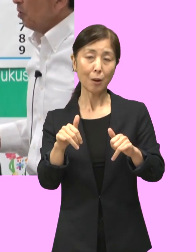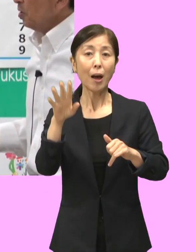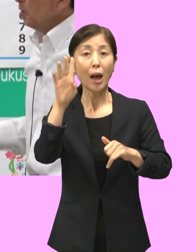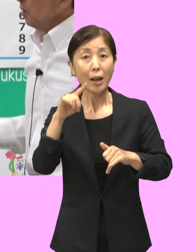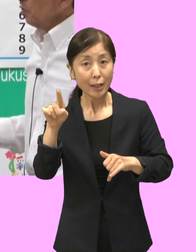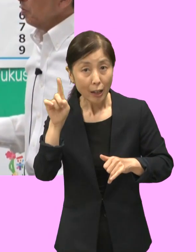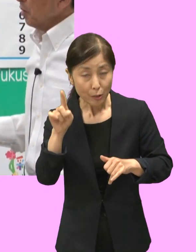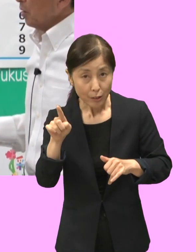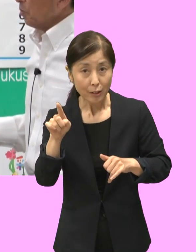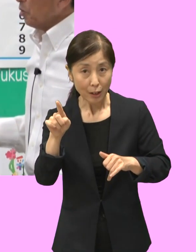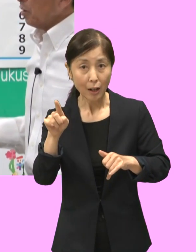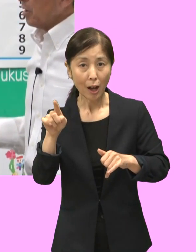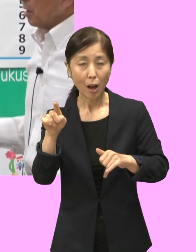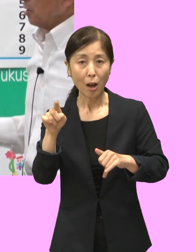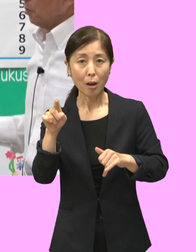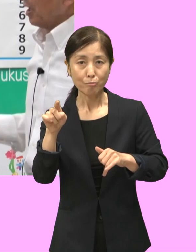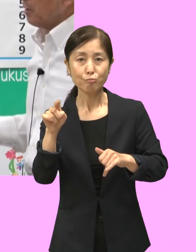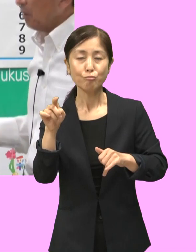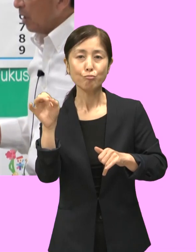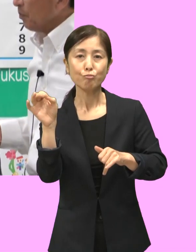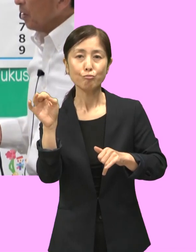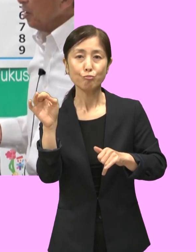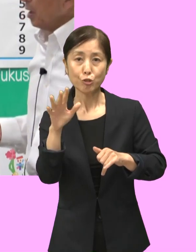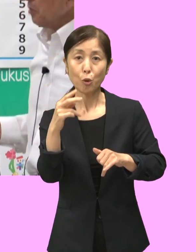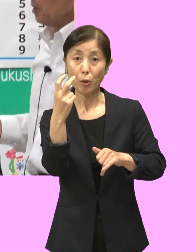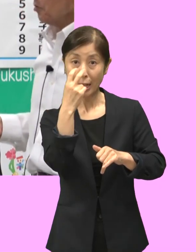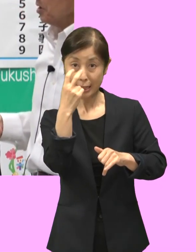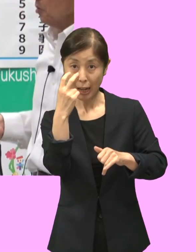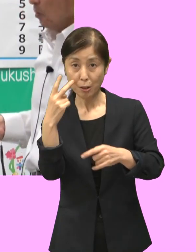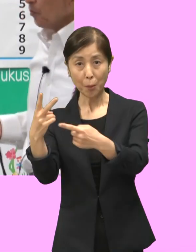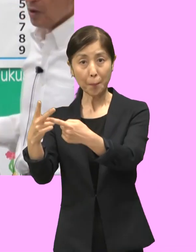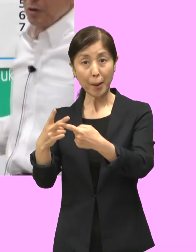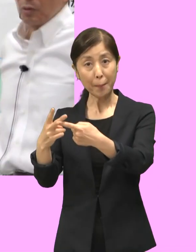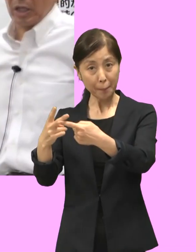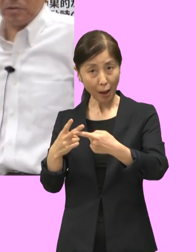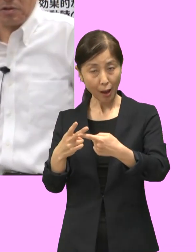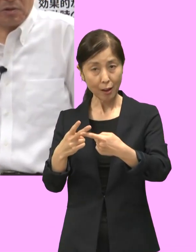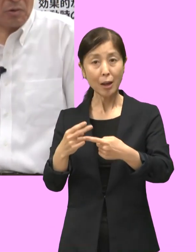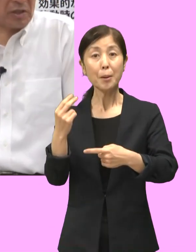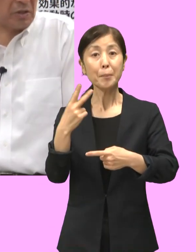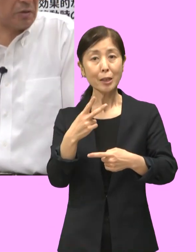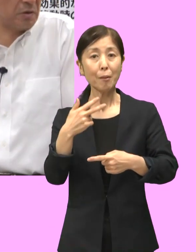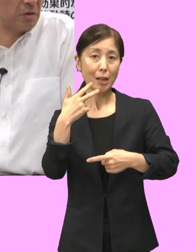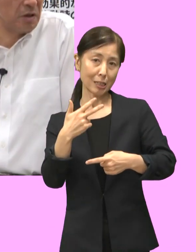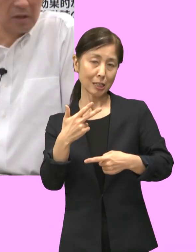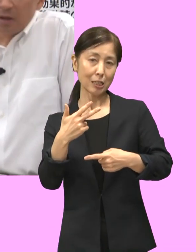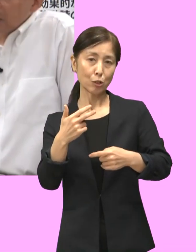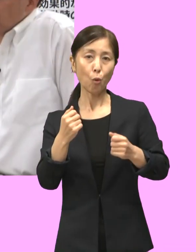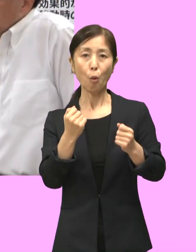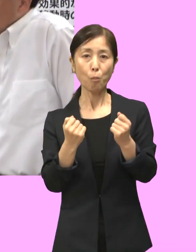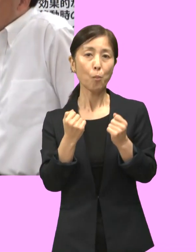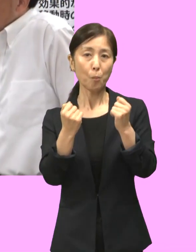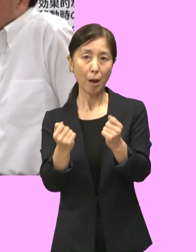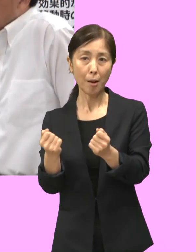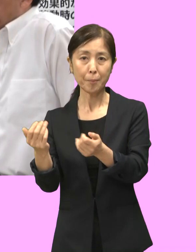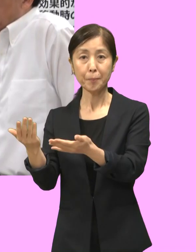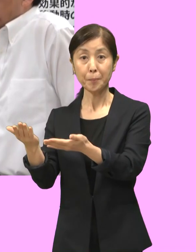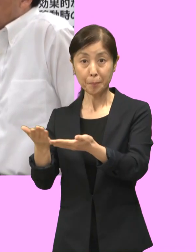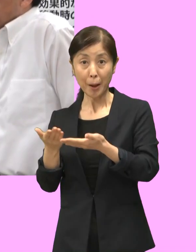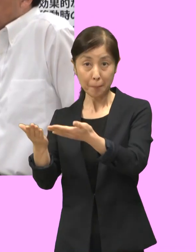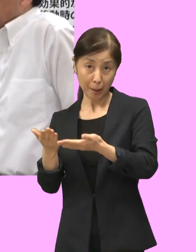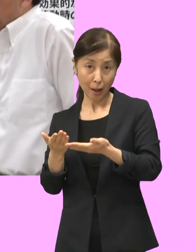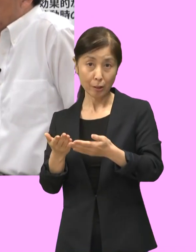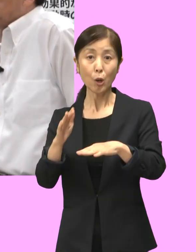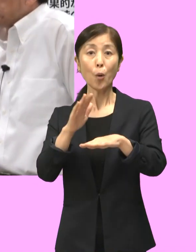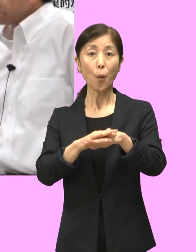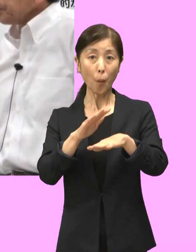の、 無料検査キットの配布か、あるいはこの市のドライブスルー方式による検査をご利用いただきたい